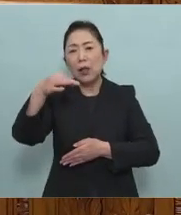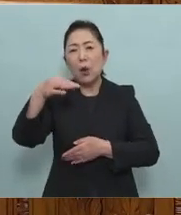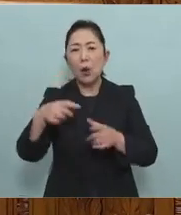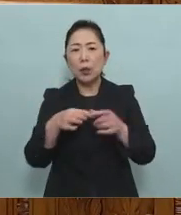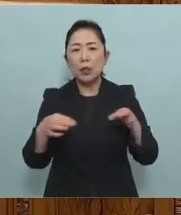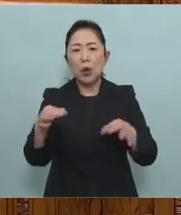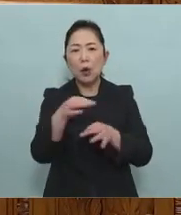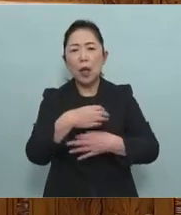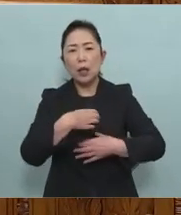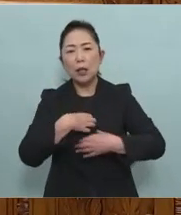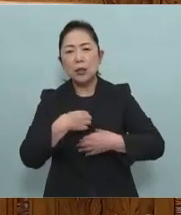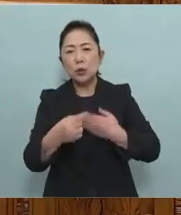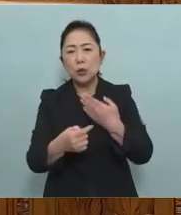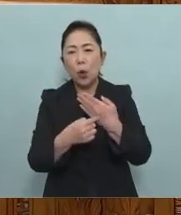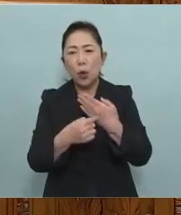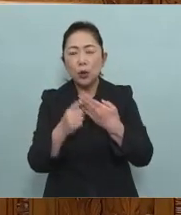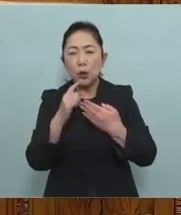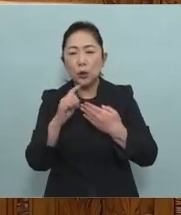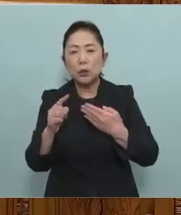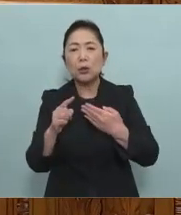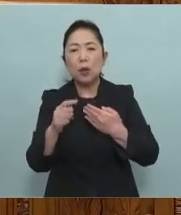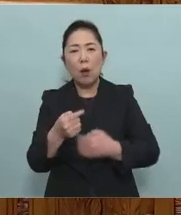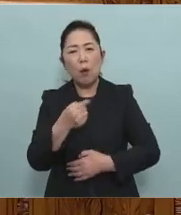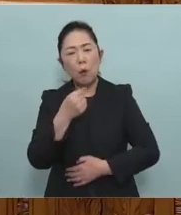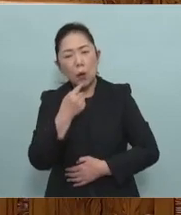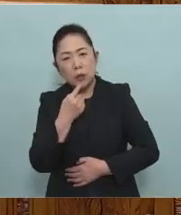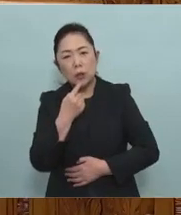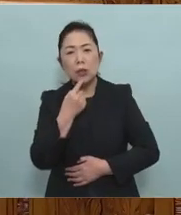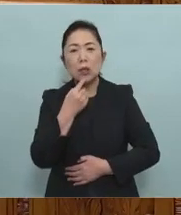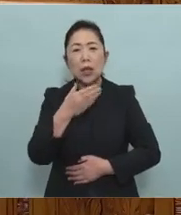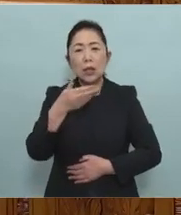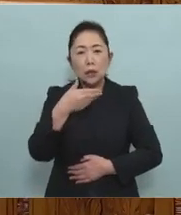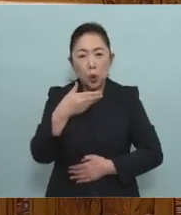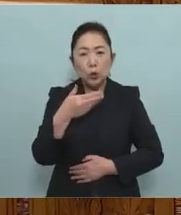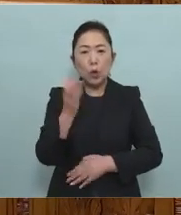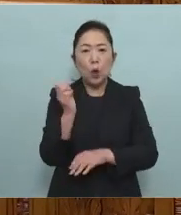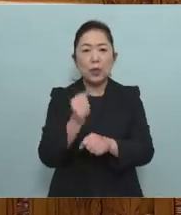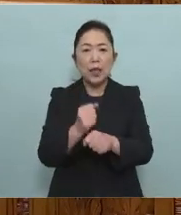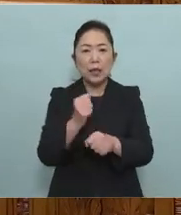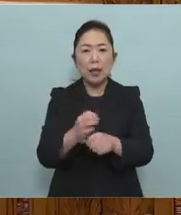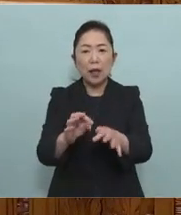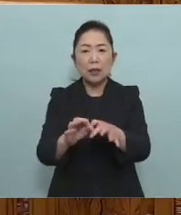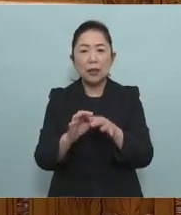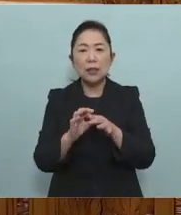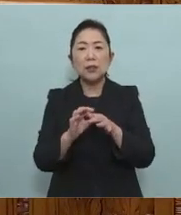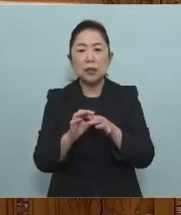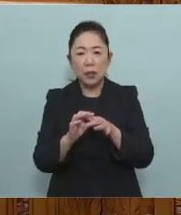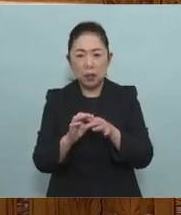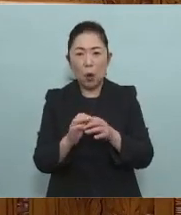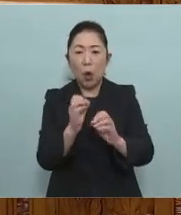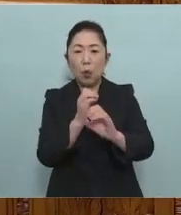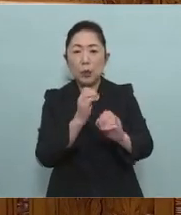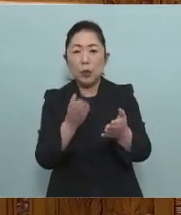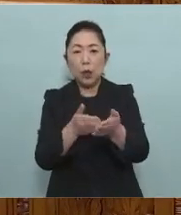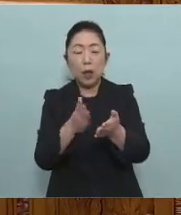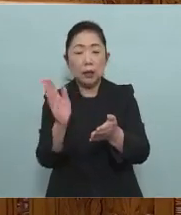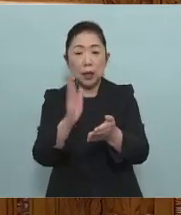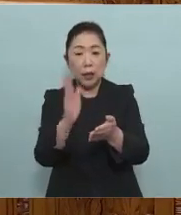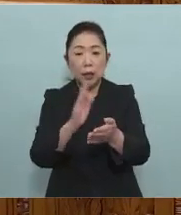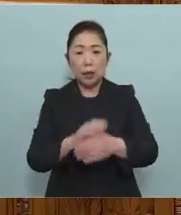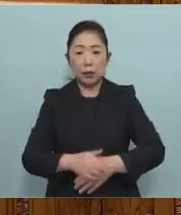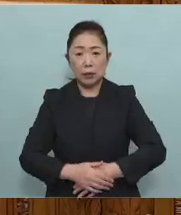経済のリスク要因としながら、なんとも不可思議なことに、食料生産そのものについての微妙ビジョンは語られていないの